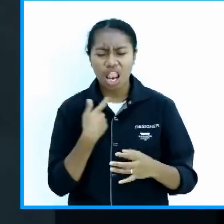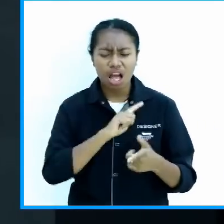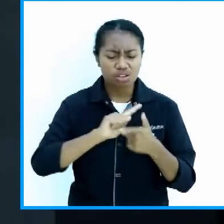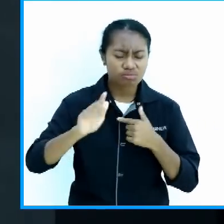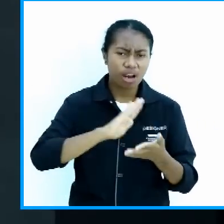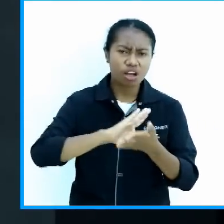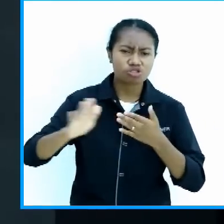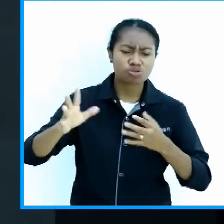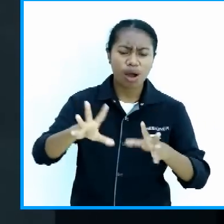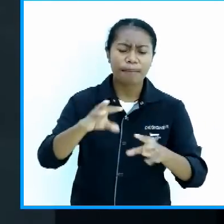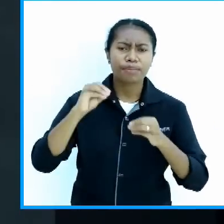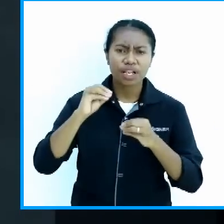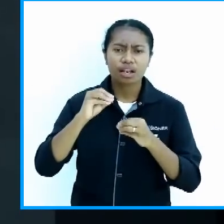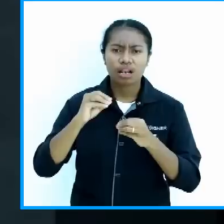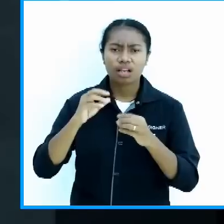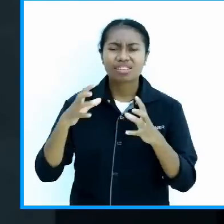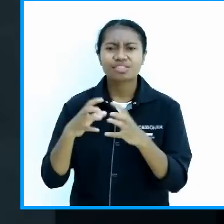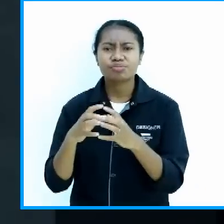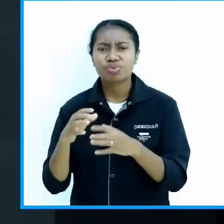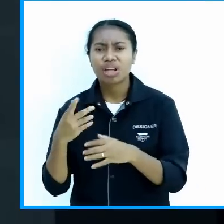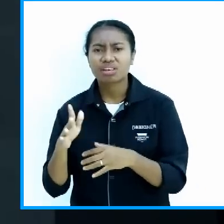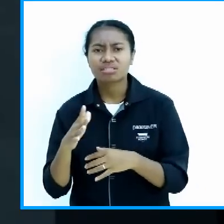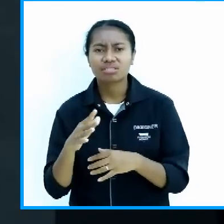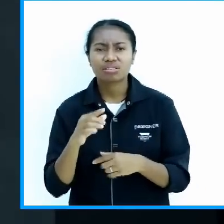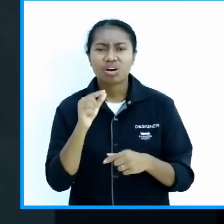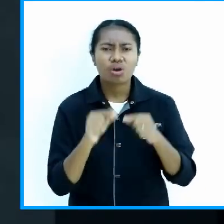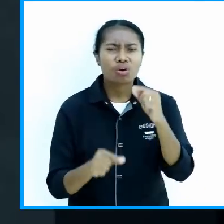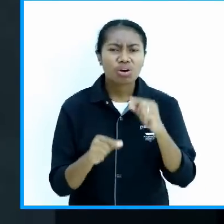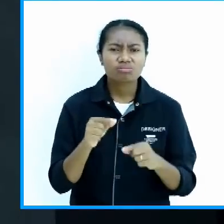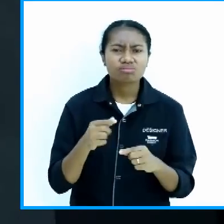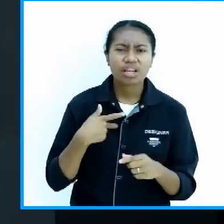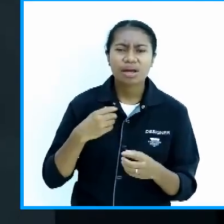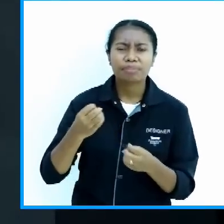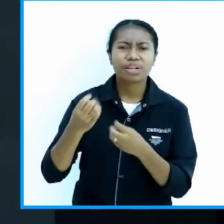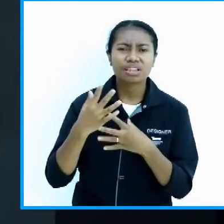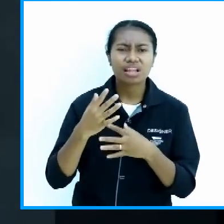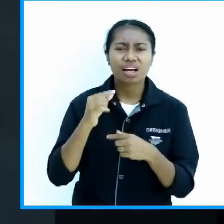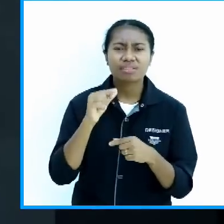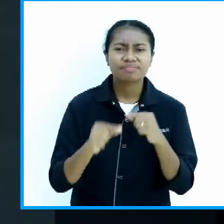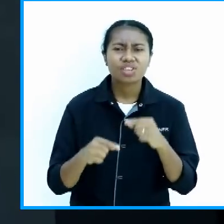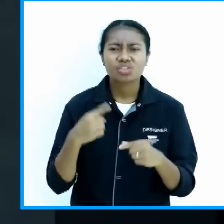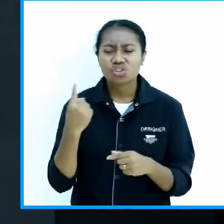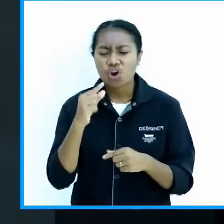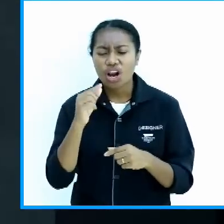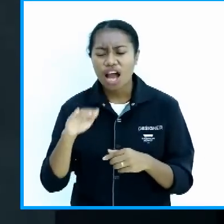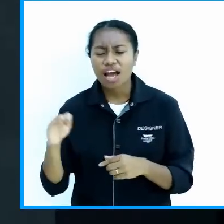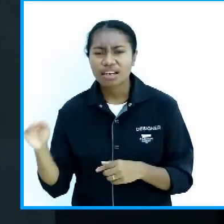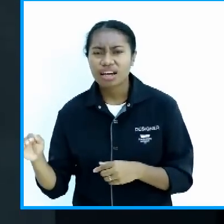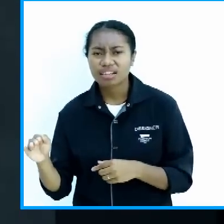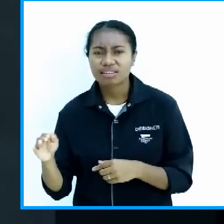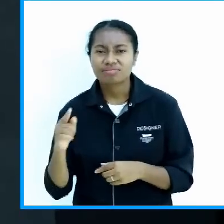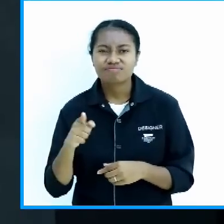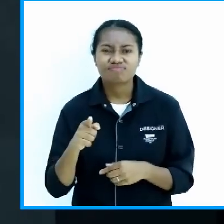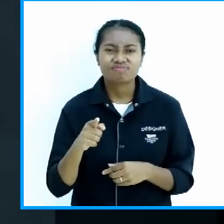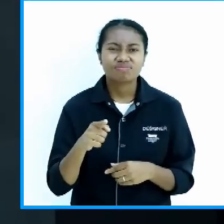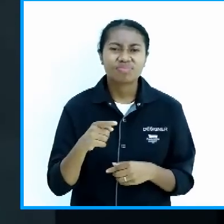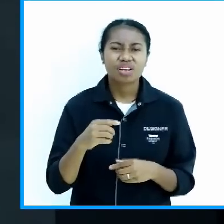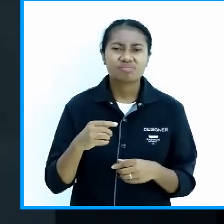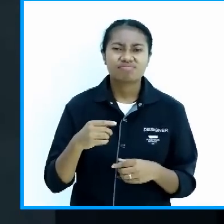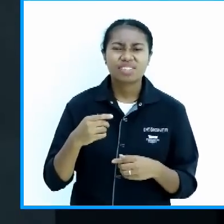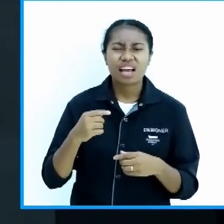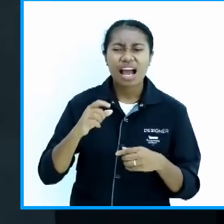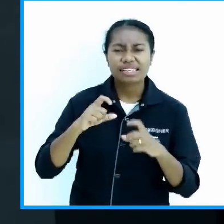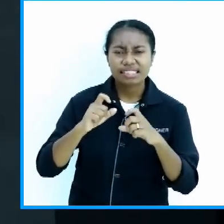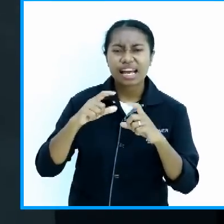ada berita, seorang anak mengalami cacat saat periode vaksin polio. Semua anggap dia cacat karena polio. Padahal kemudian